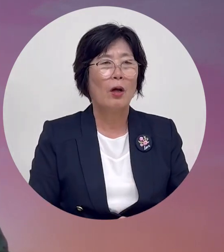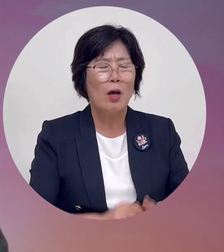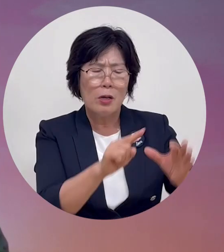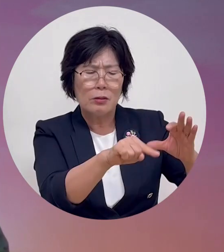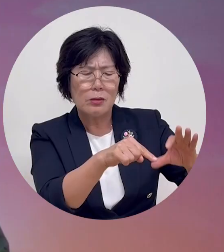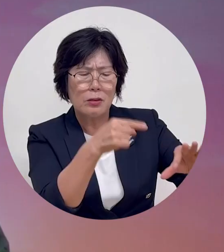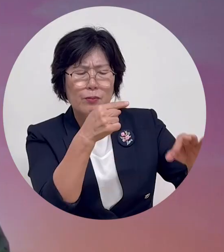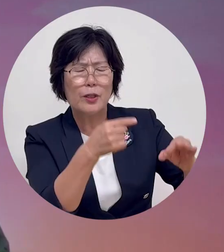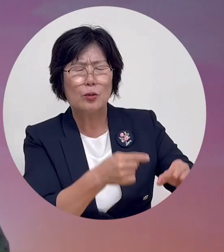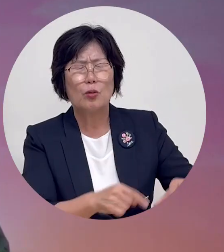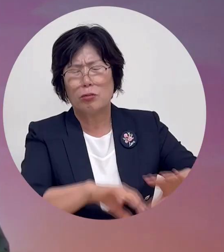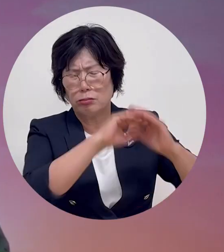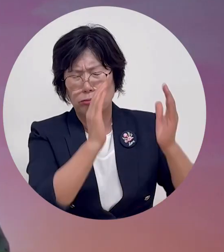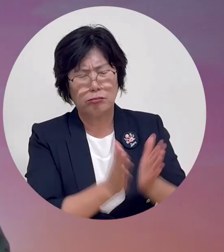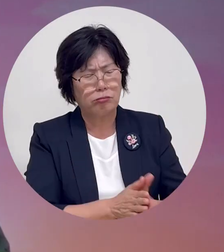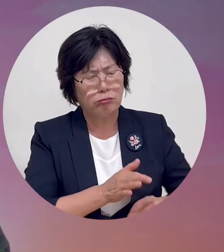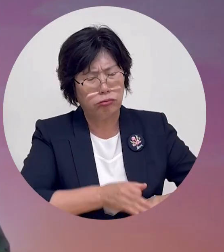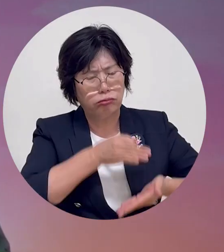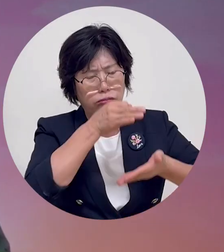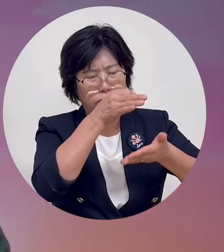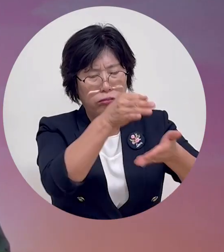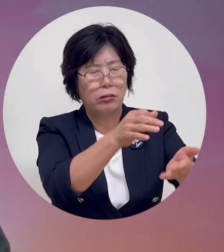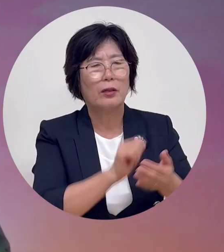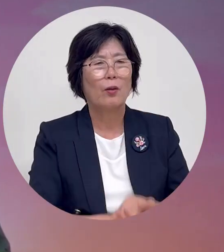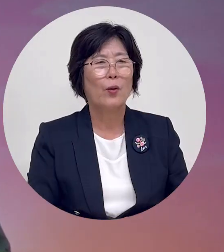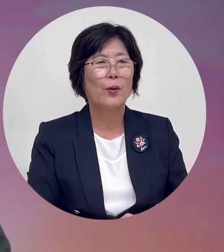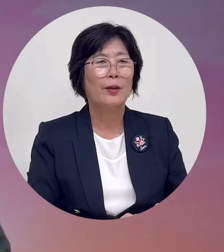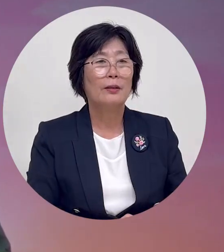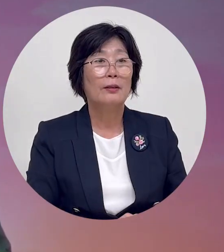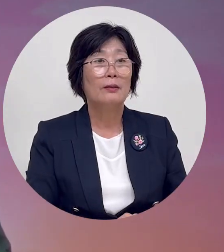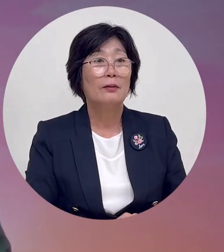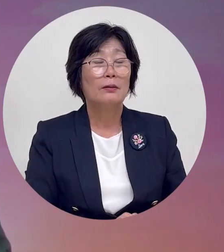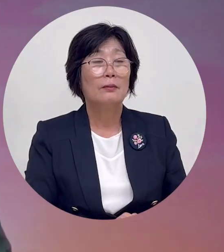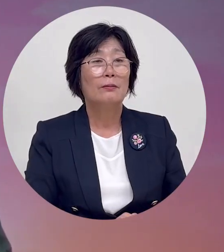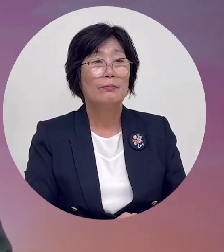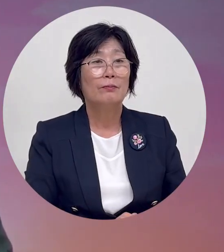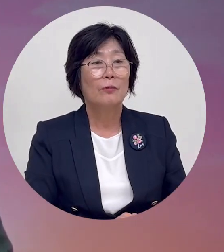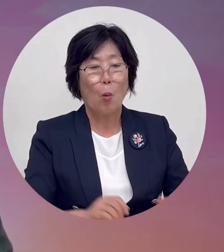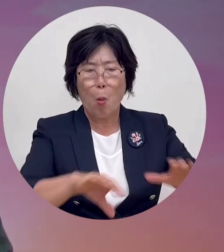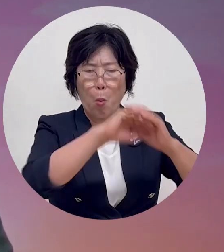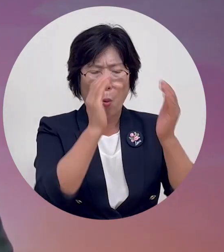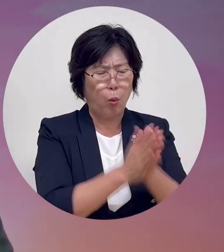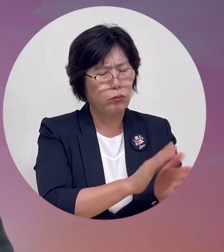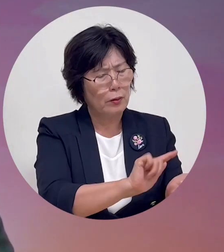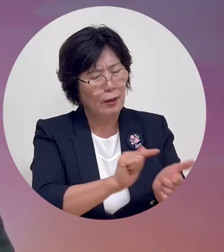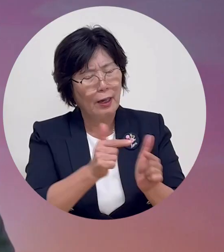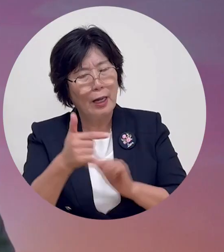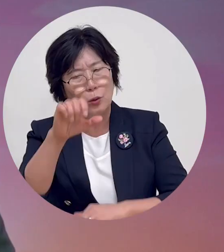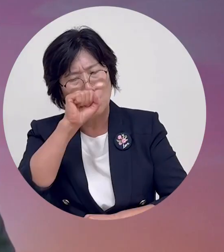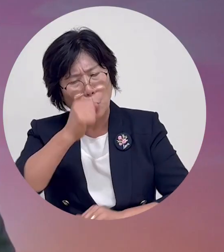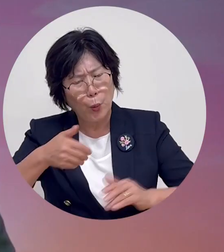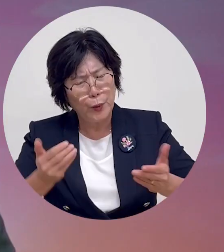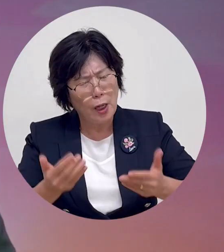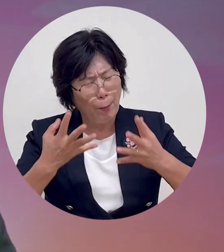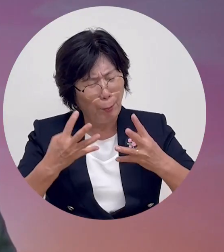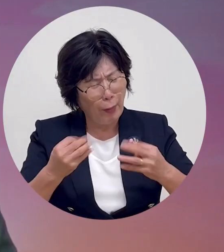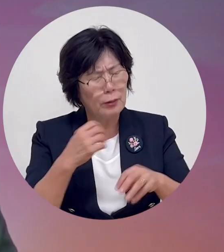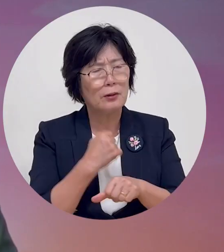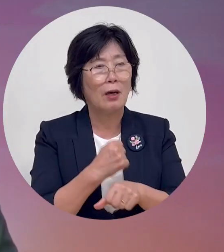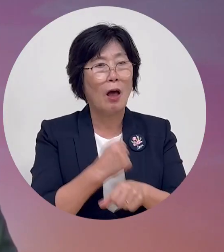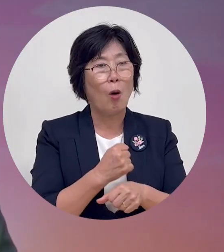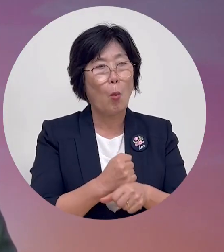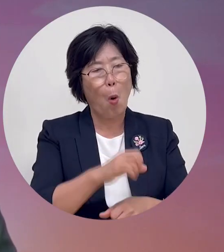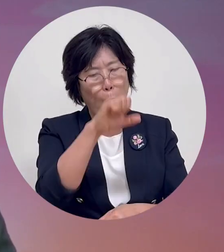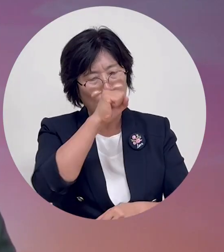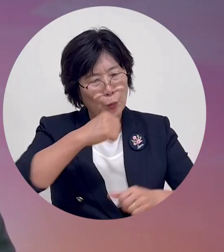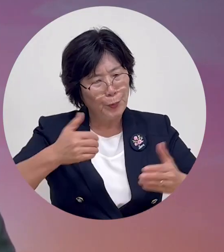11조도 철저하게 지켜서 헌금을 드리고 온갖 좋은 일도 많이 하고 선한 일도